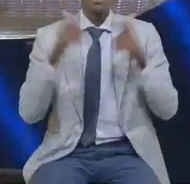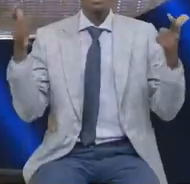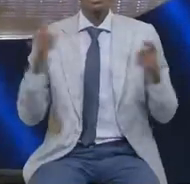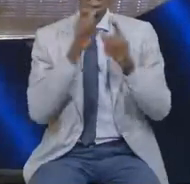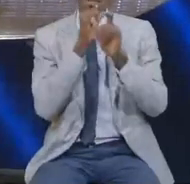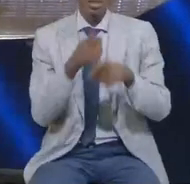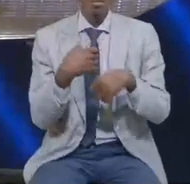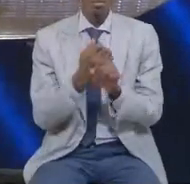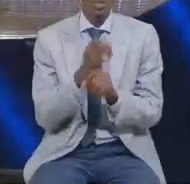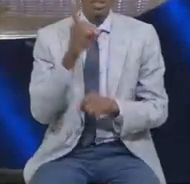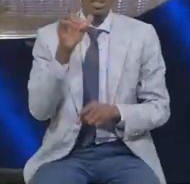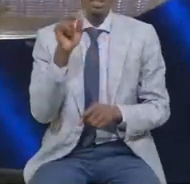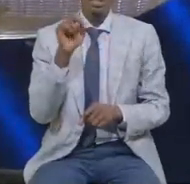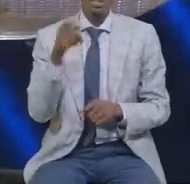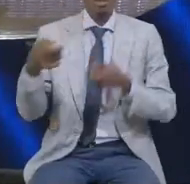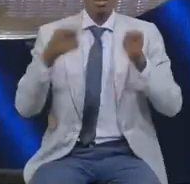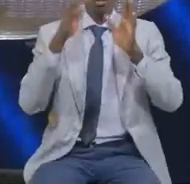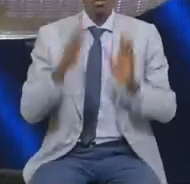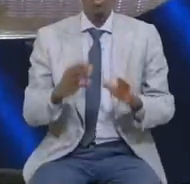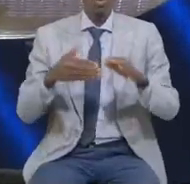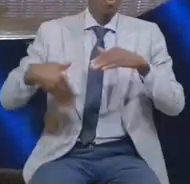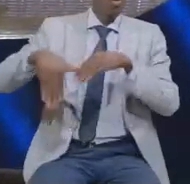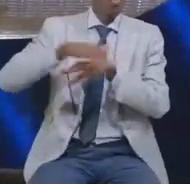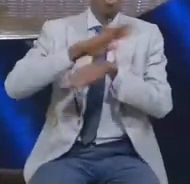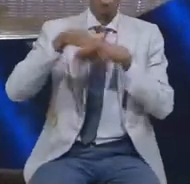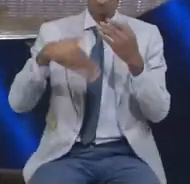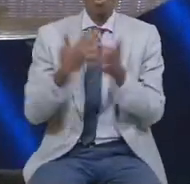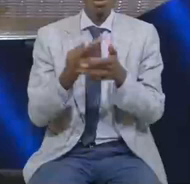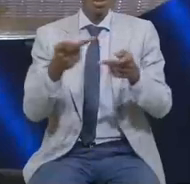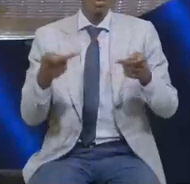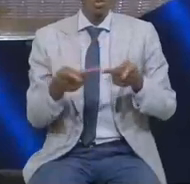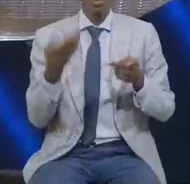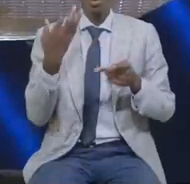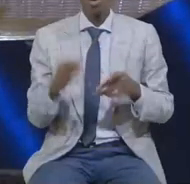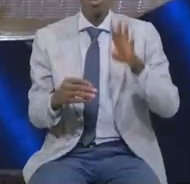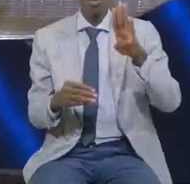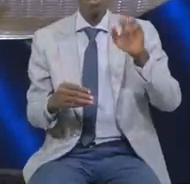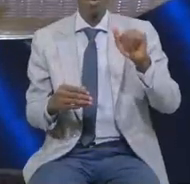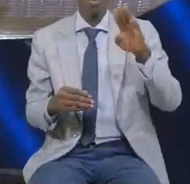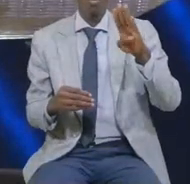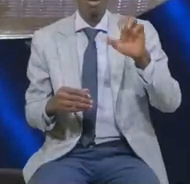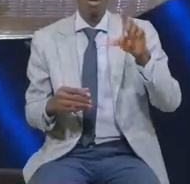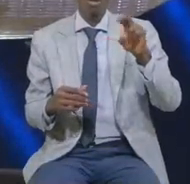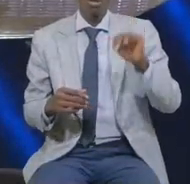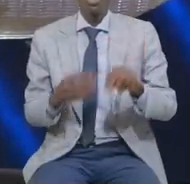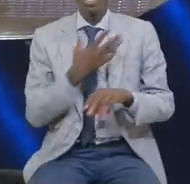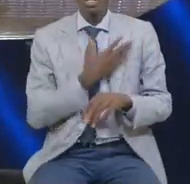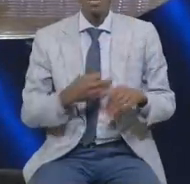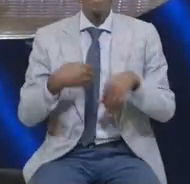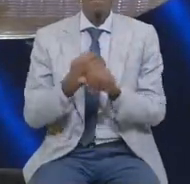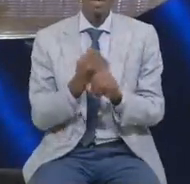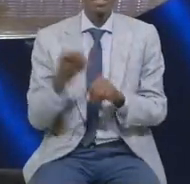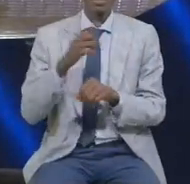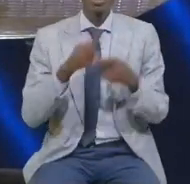lui fit de nombreux et riches présents. Il lui donna le commandement de toute la province de Babylone et l'établit